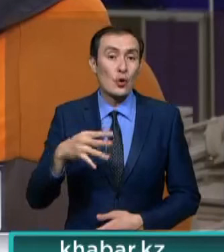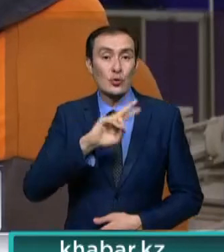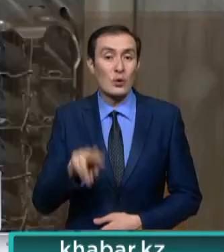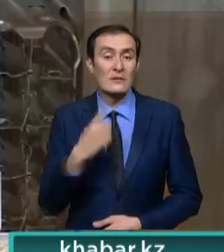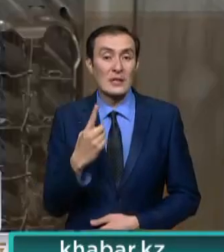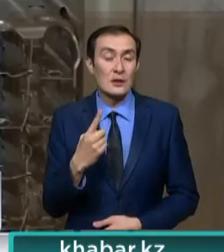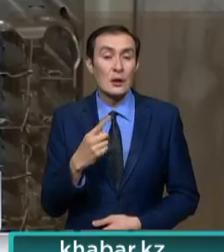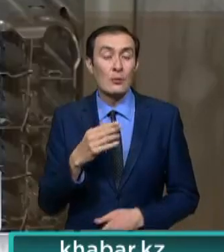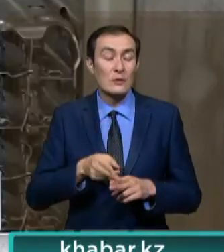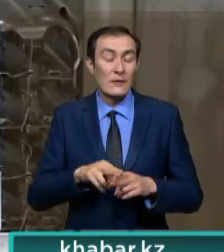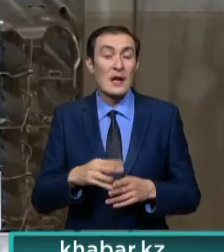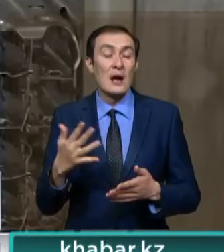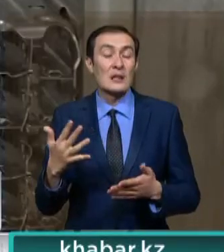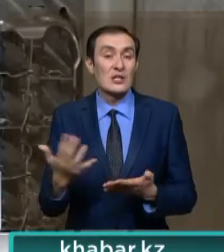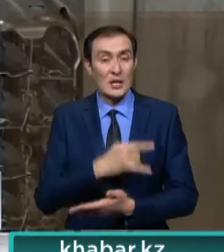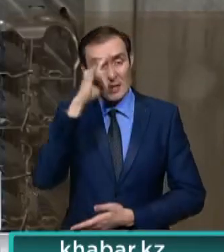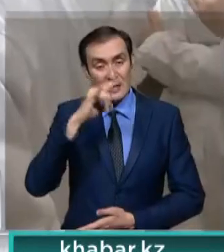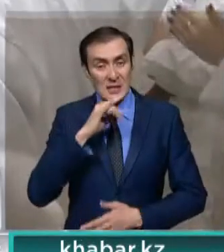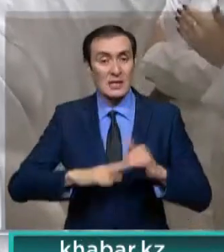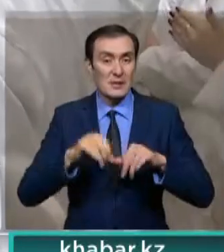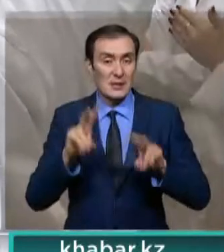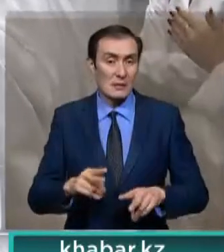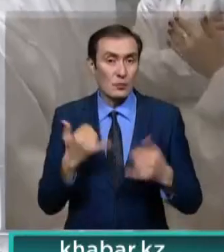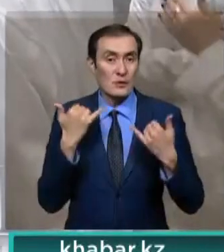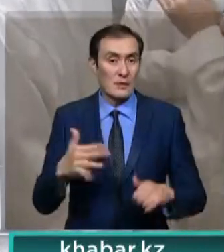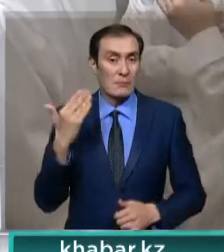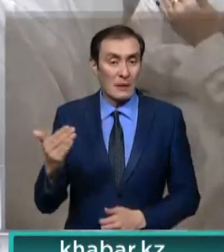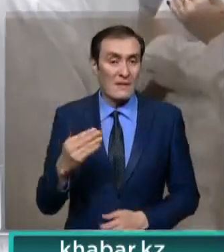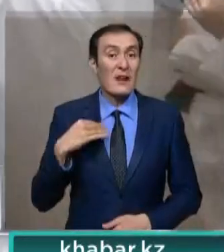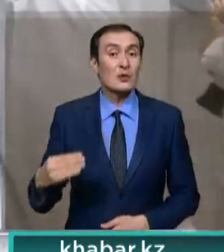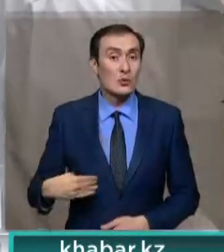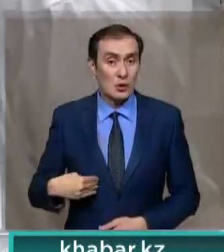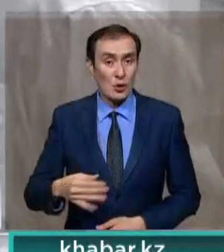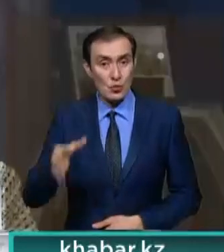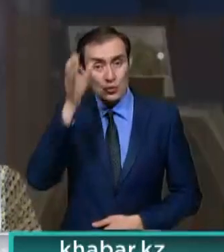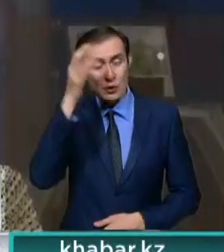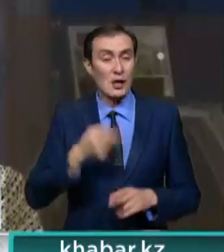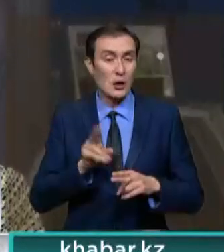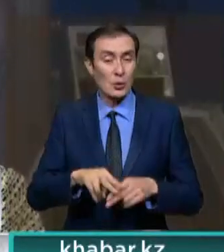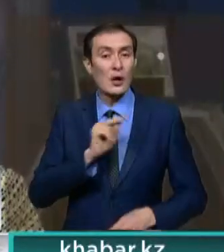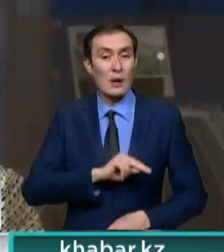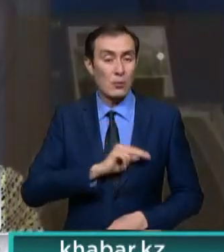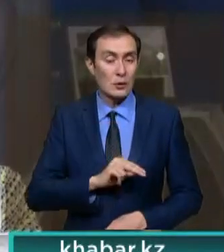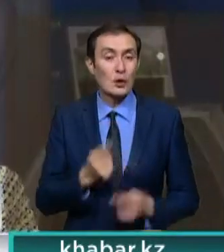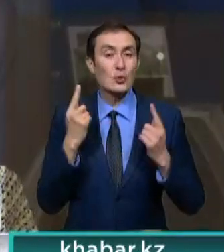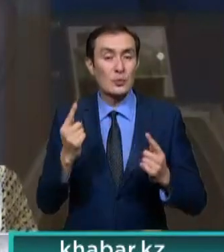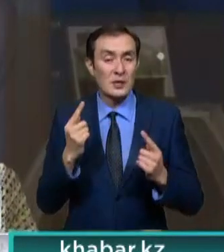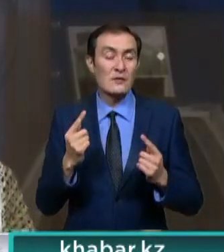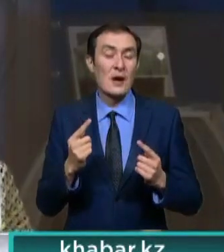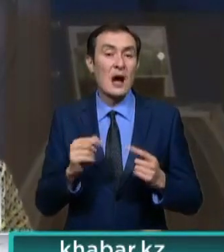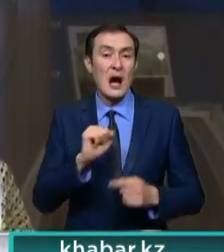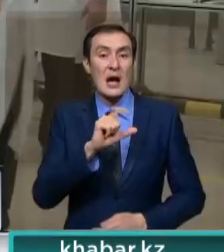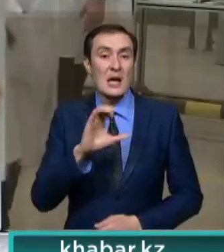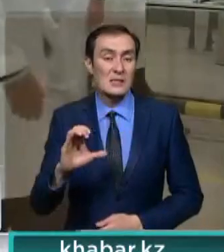$40 за фунт. Достижениями казахстанских коллег приятно удивлены, в частности, французские ученые, которые работают на крупнейших в мире